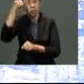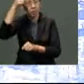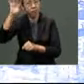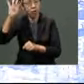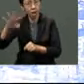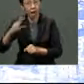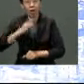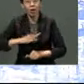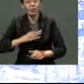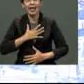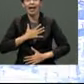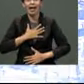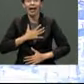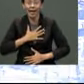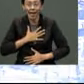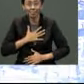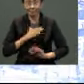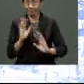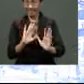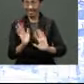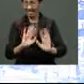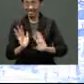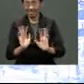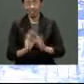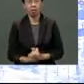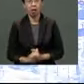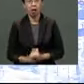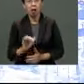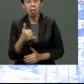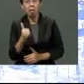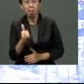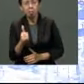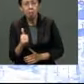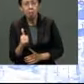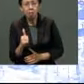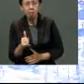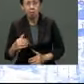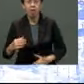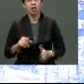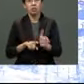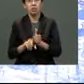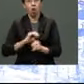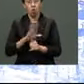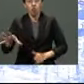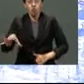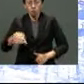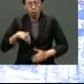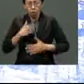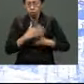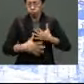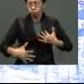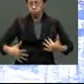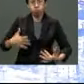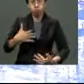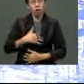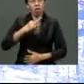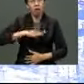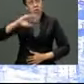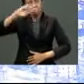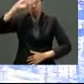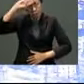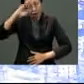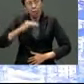สบายใจได้ไหมยังครับเพราะมีบางรายอย่างที่บอกว่าอาจจะมีการติดเชื้อขึ้นมาแต่ไม่แสดงอาการซึ่ง